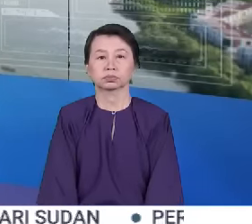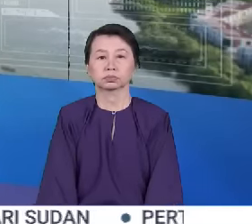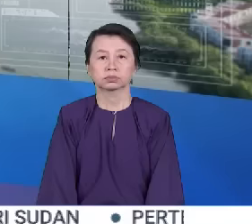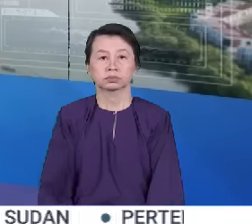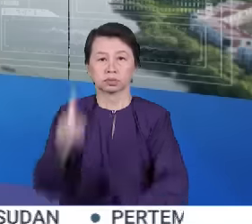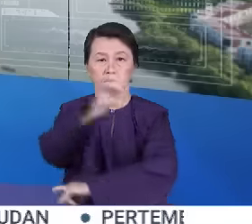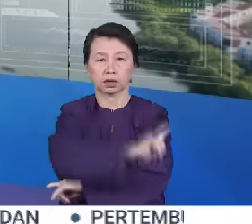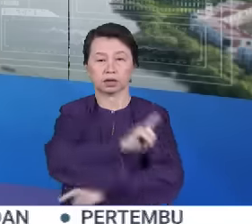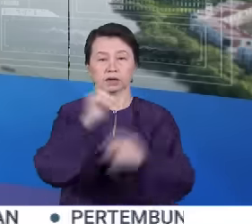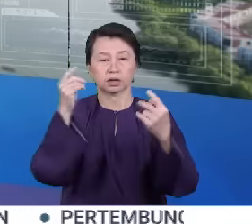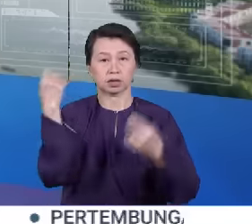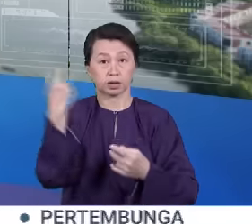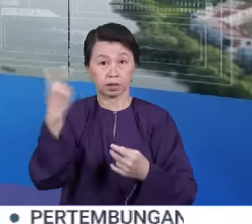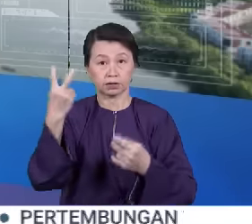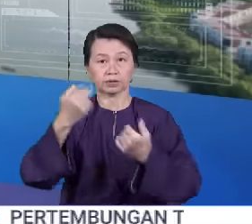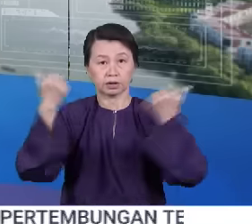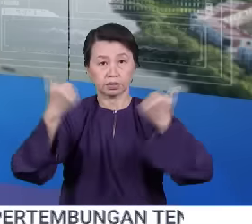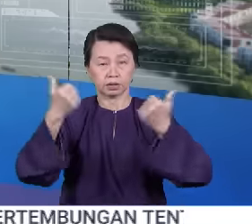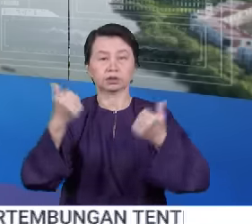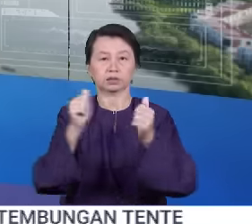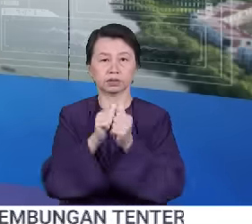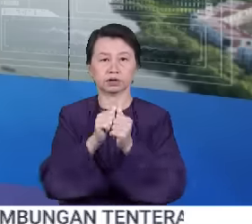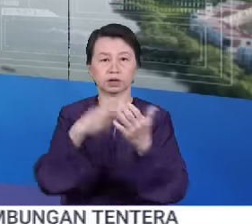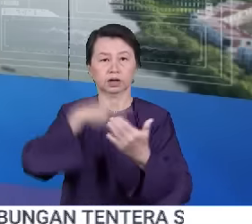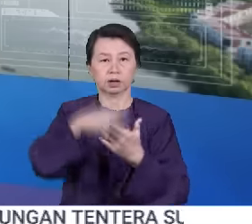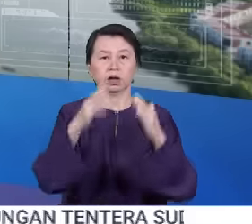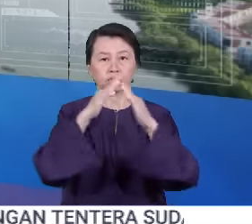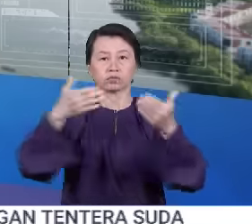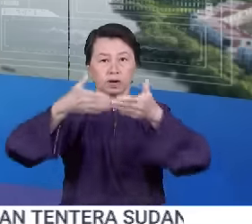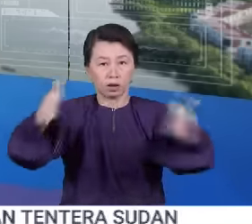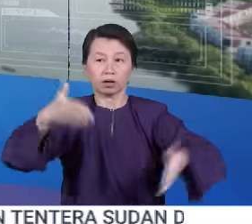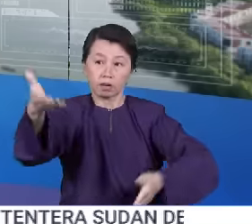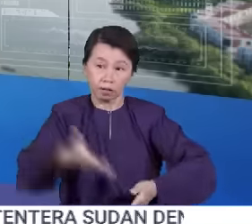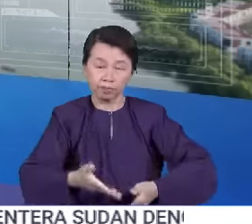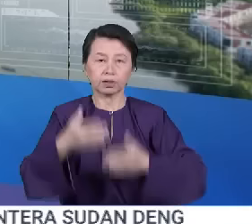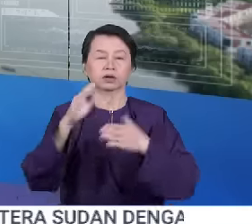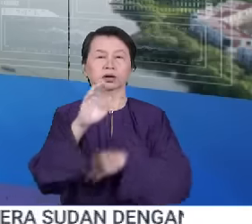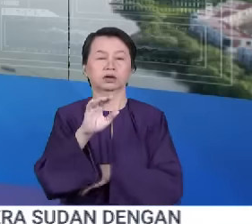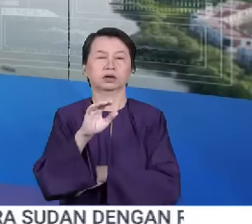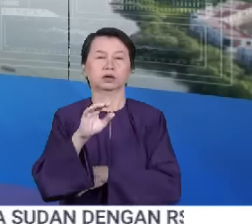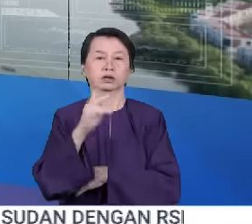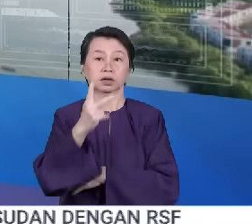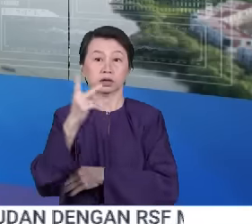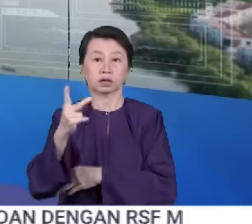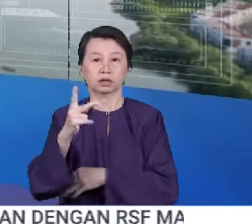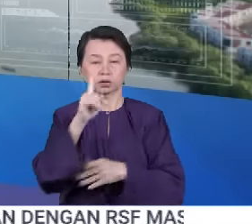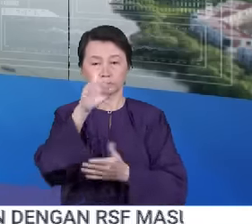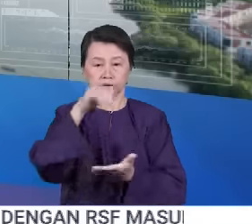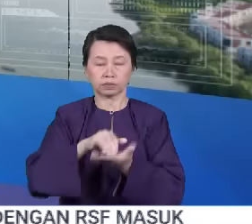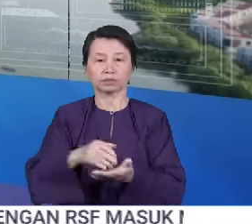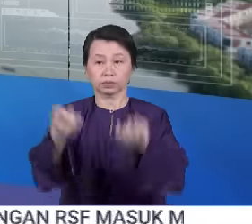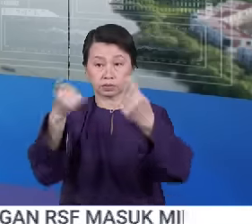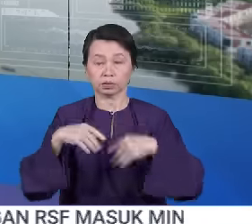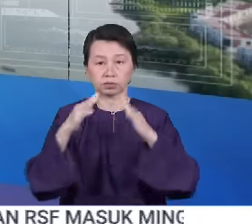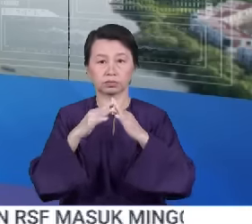Hari kedua sambutan Aidilfitri terus dimeriahkan dengan acara rumah terbuka. Di ibu negeri, lebih 1,000 tetamu khas hadir dalam rumah